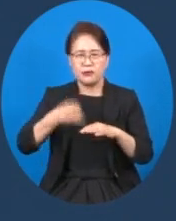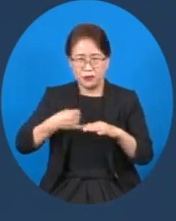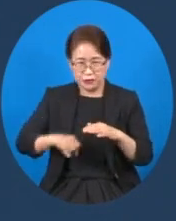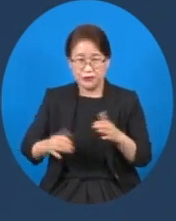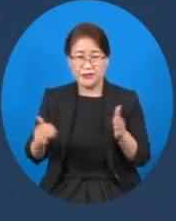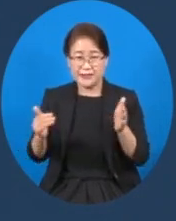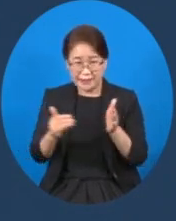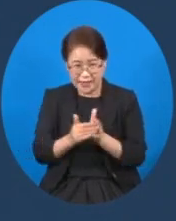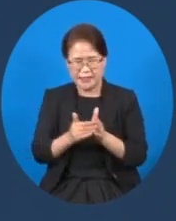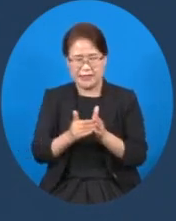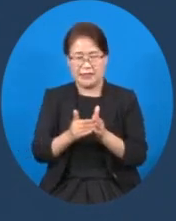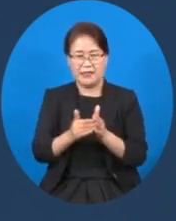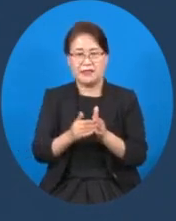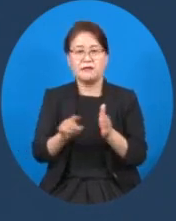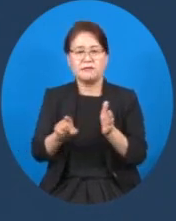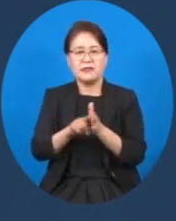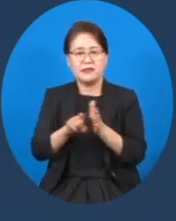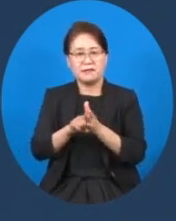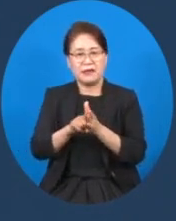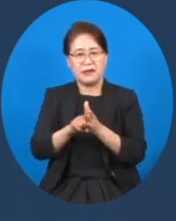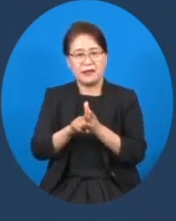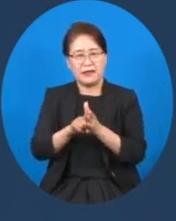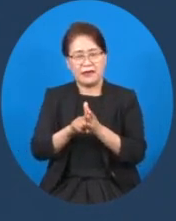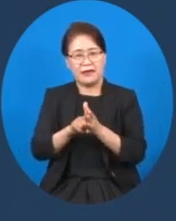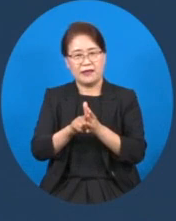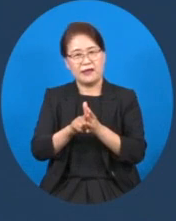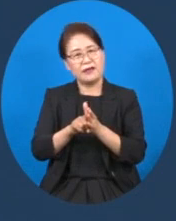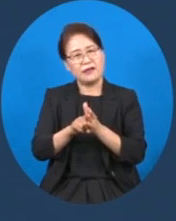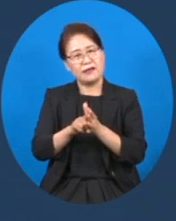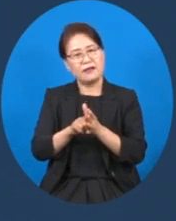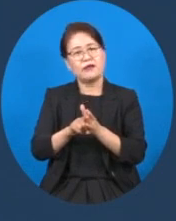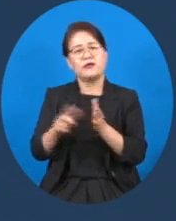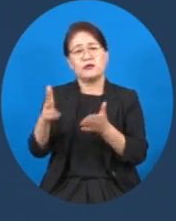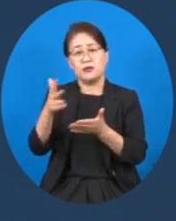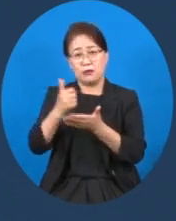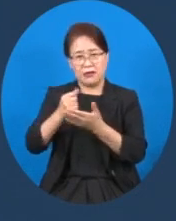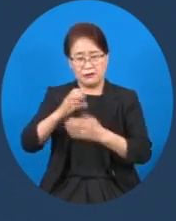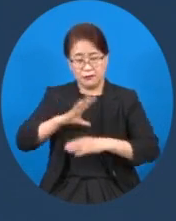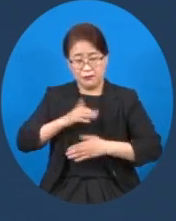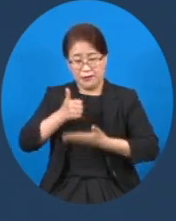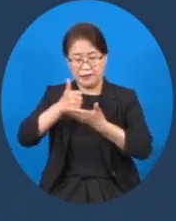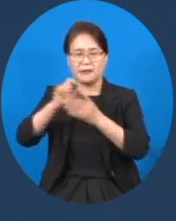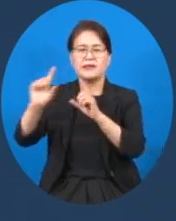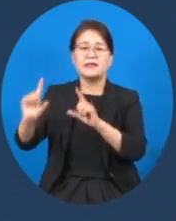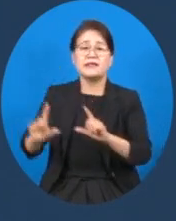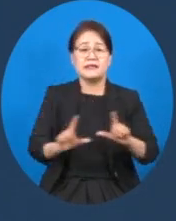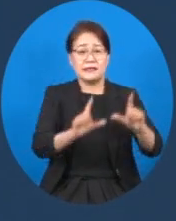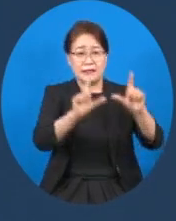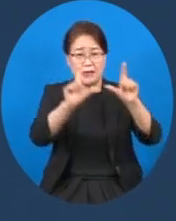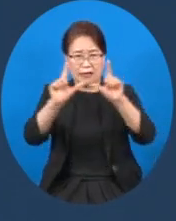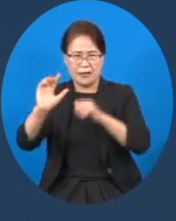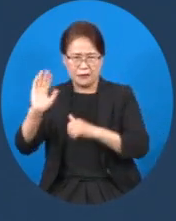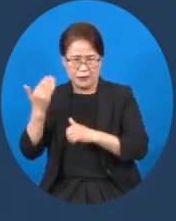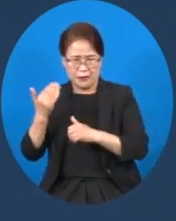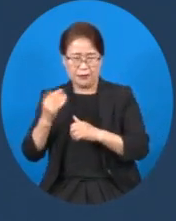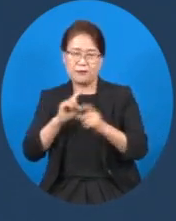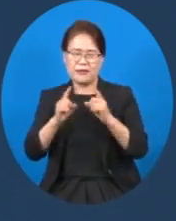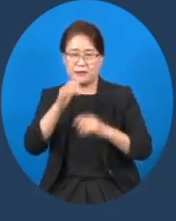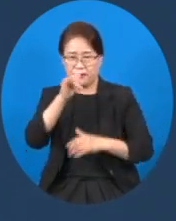손주들까지 믿음의 3대가 돼서 여호와를 경외하는 삶을 살아야 한다라고 말씀을